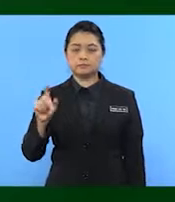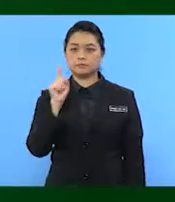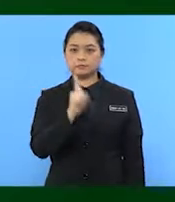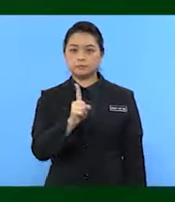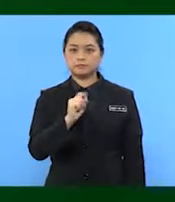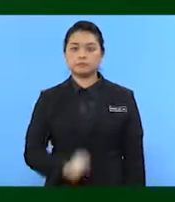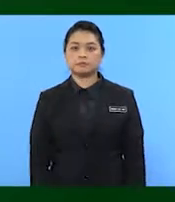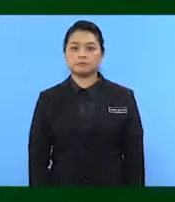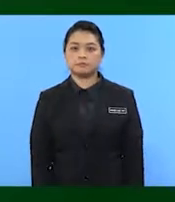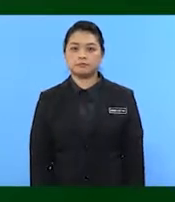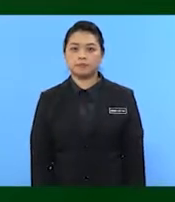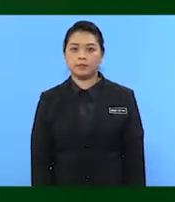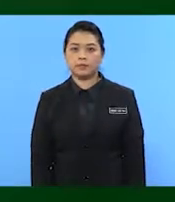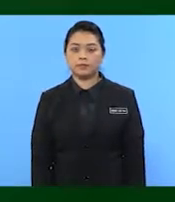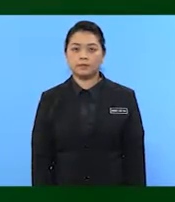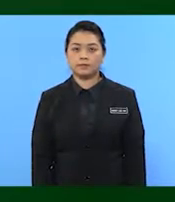unit.